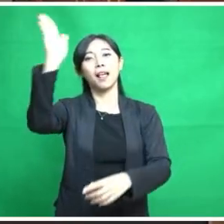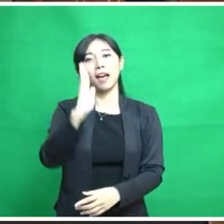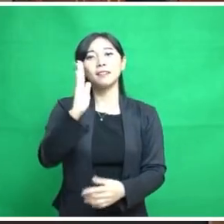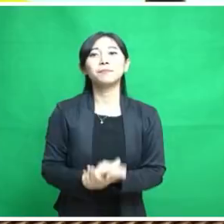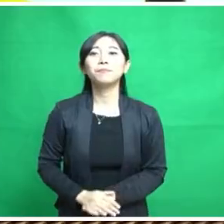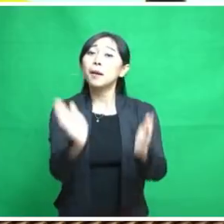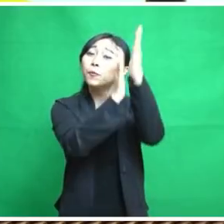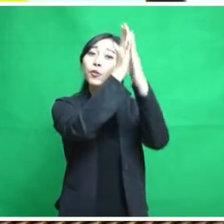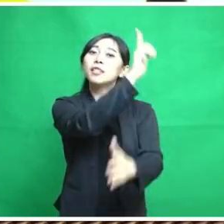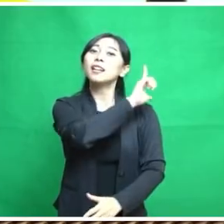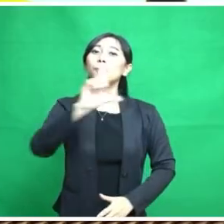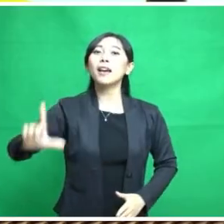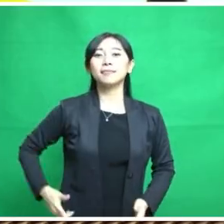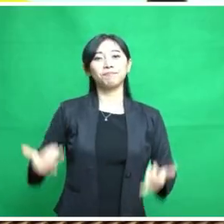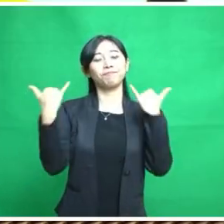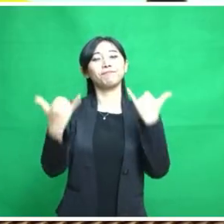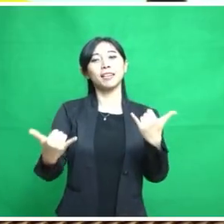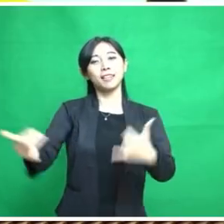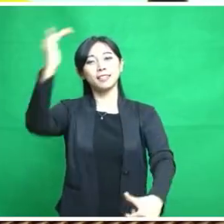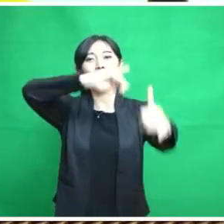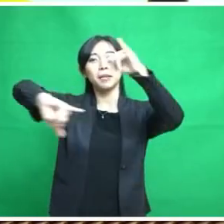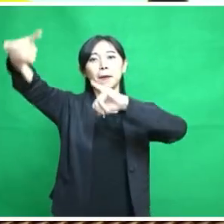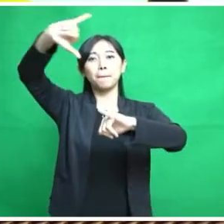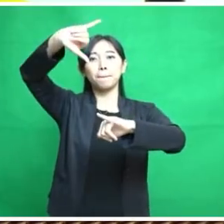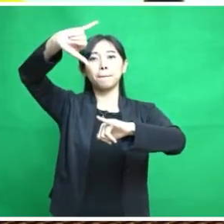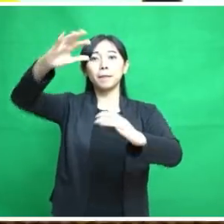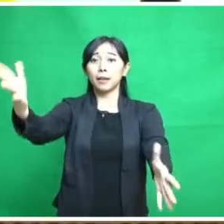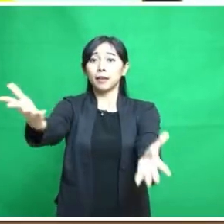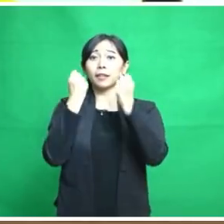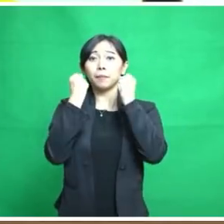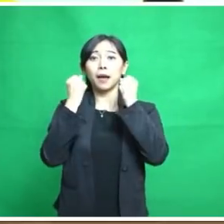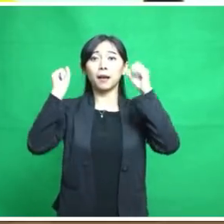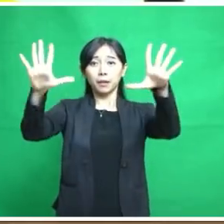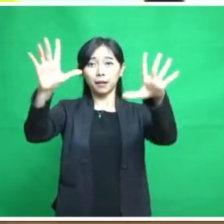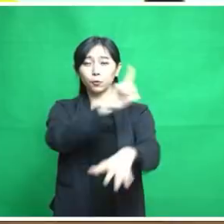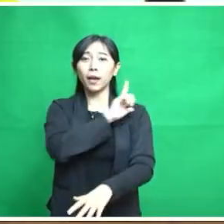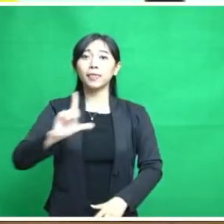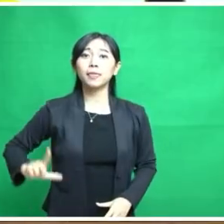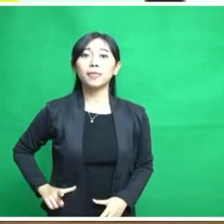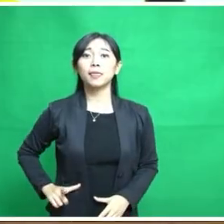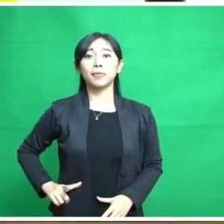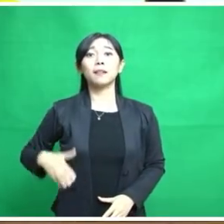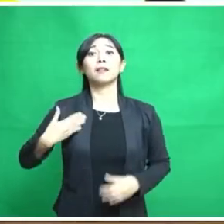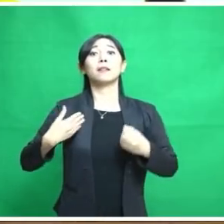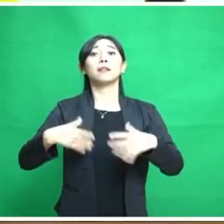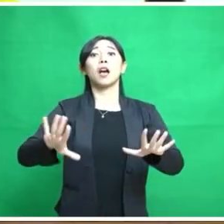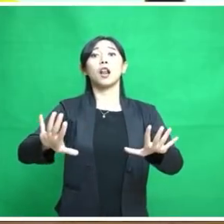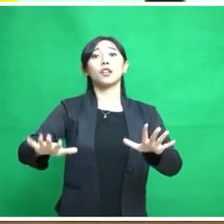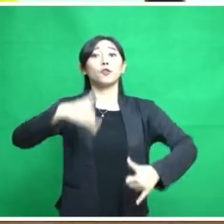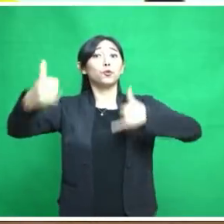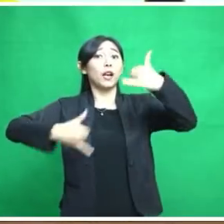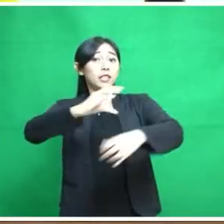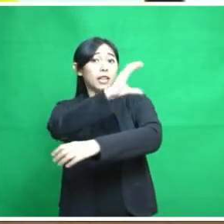kepada Allah. Terpujilah Tuhan. Kini dan selamanya. Dan terimalah berkat Tuhan. Kiranya sukacita